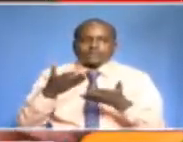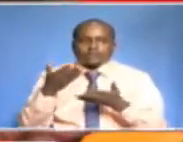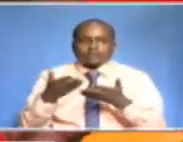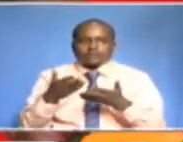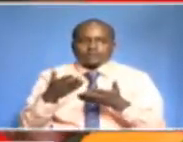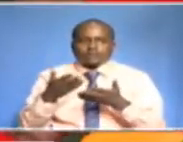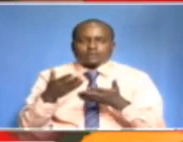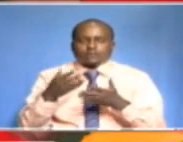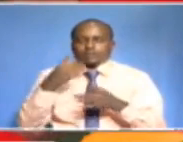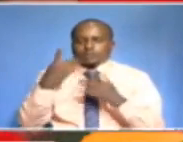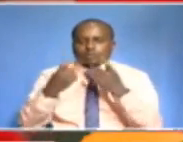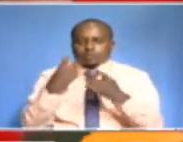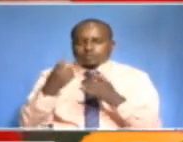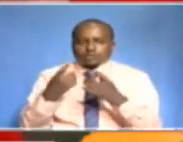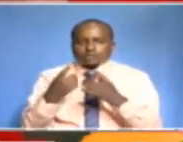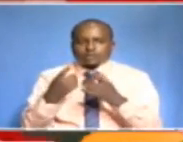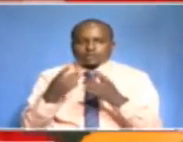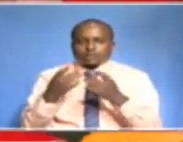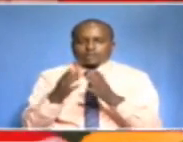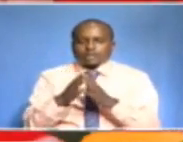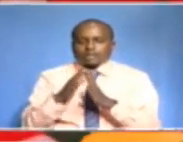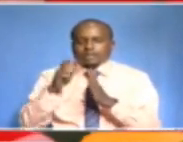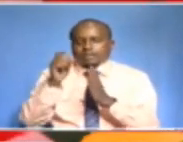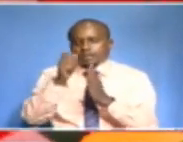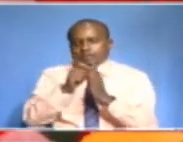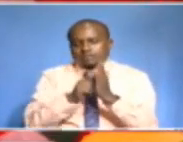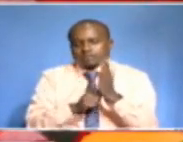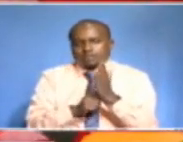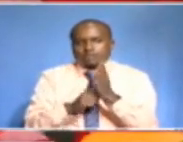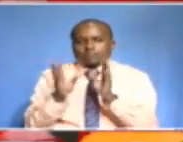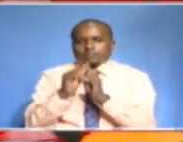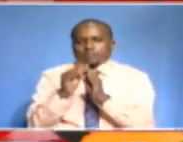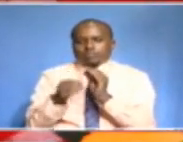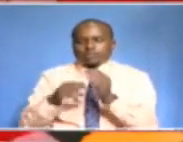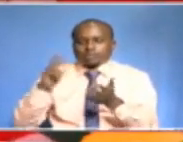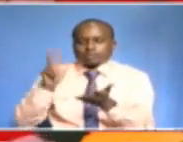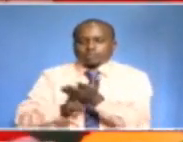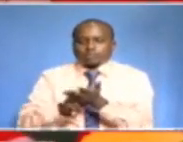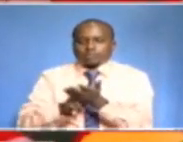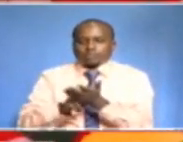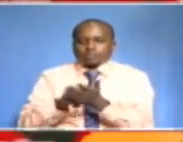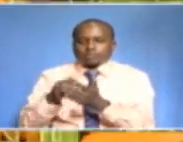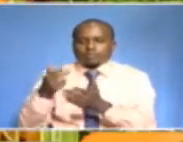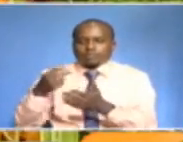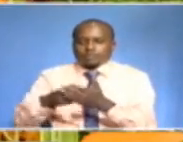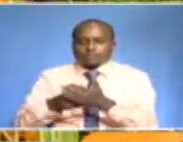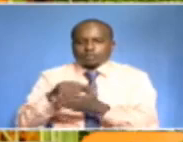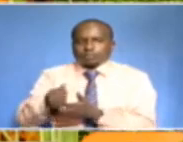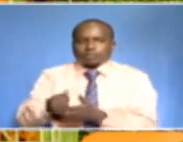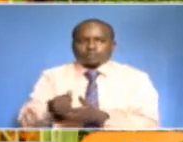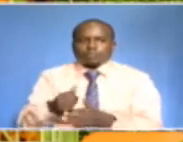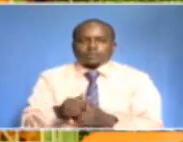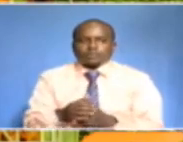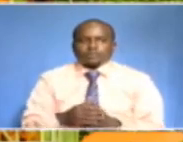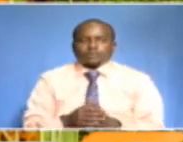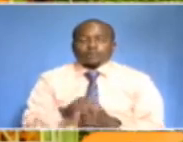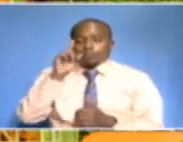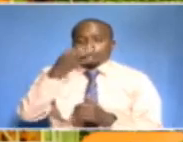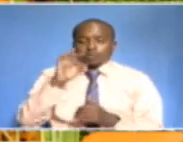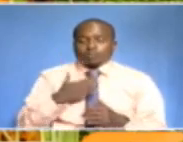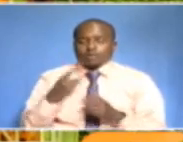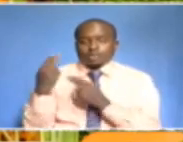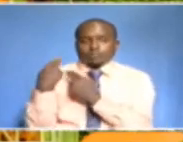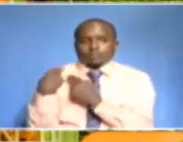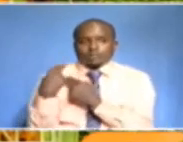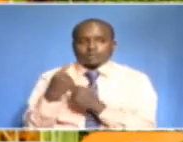chiroboard ununu wa bidha na huduma muhimu za uchaguzi wa mwaka Jana mojawo ya kazi zetu ni